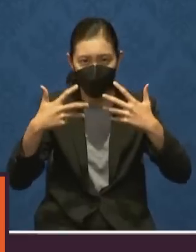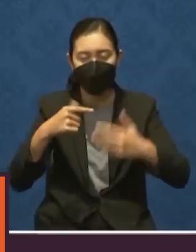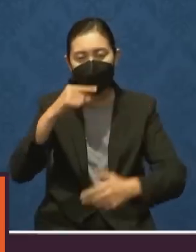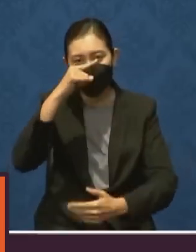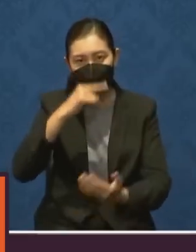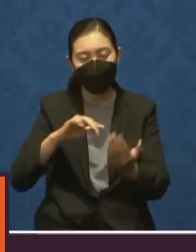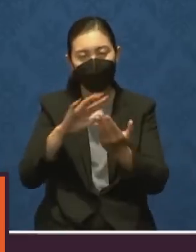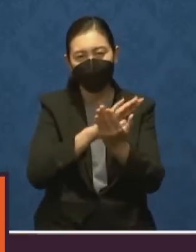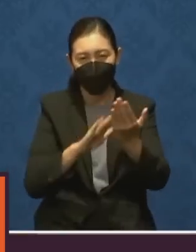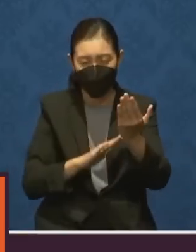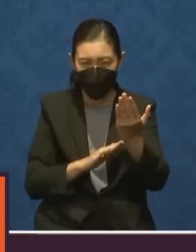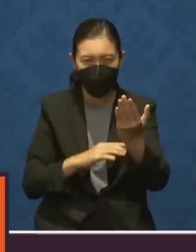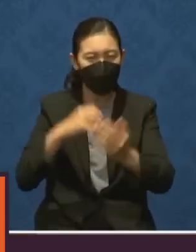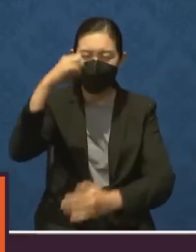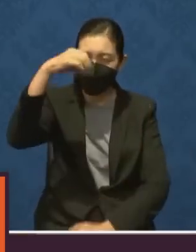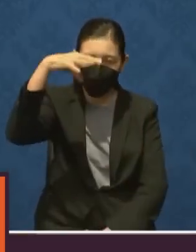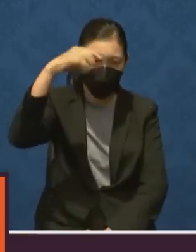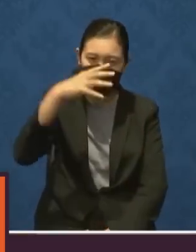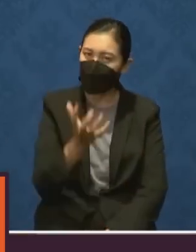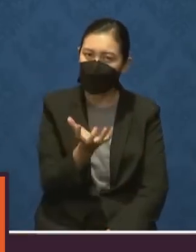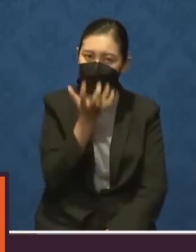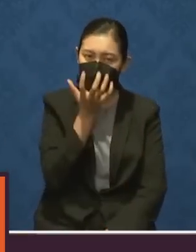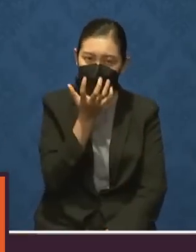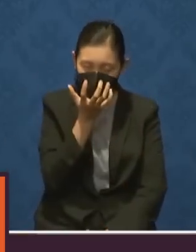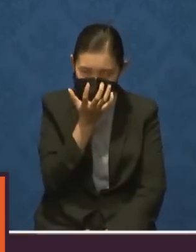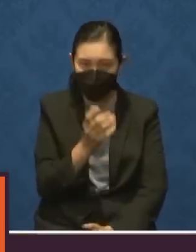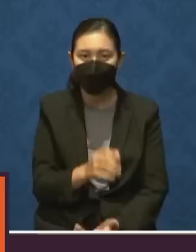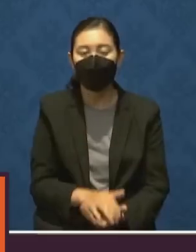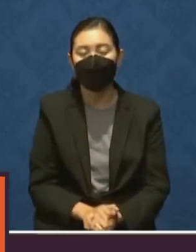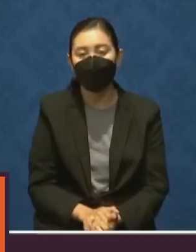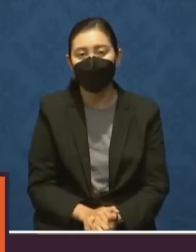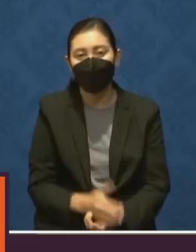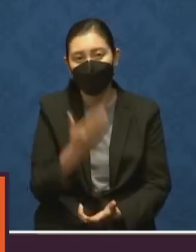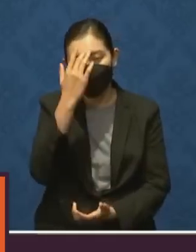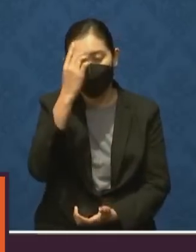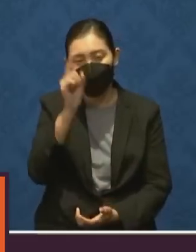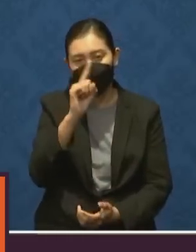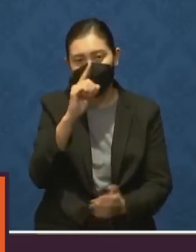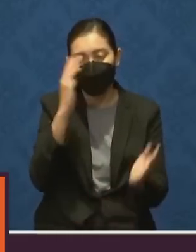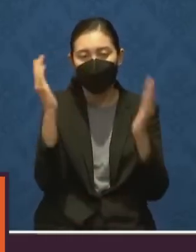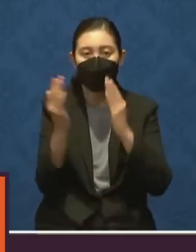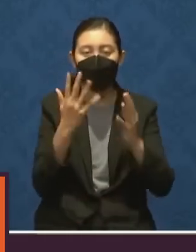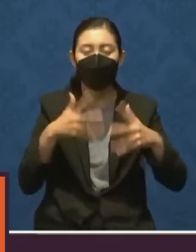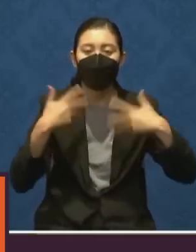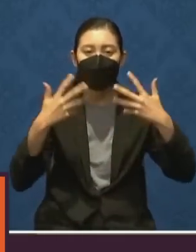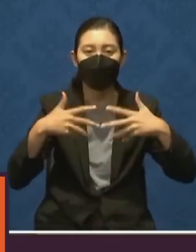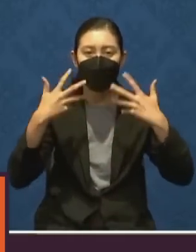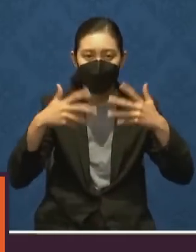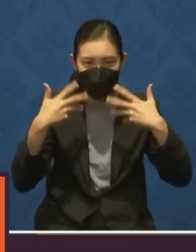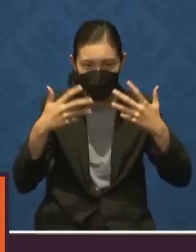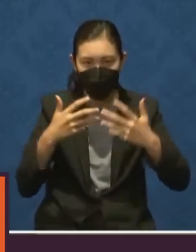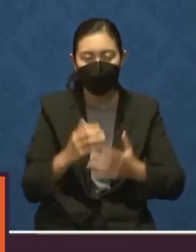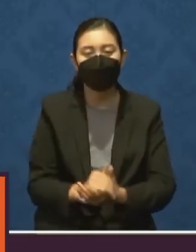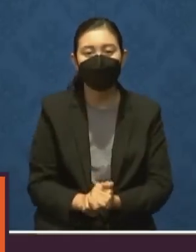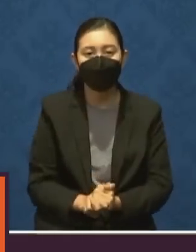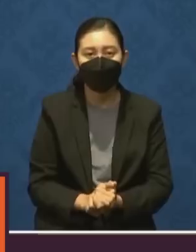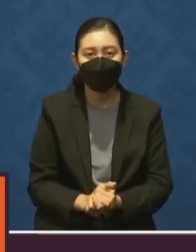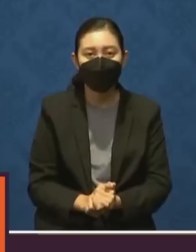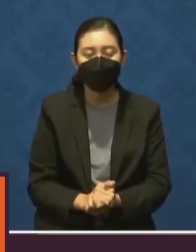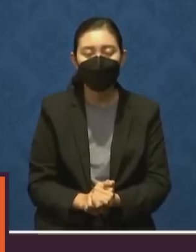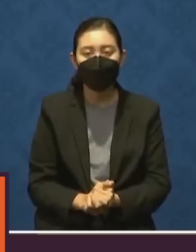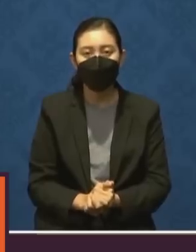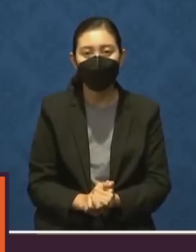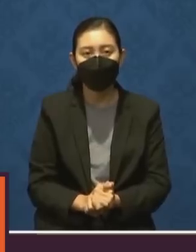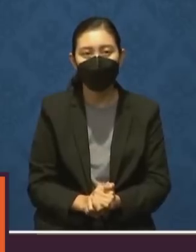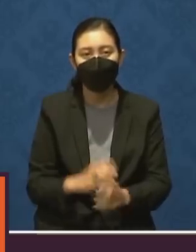ั้งนี้ไฟ้าจะมาใช้เป็หลกเพรว